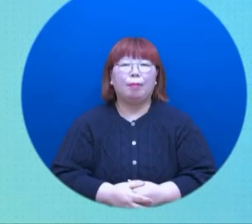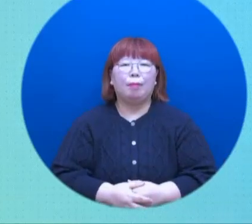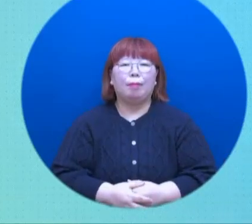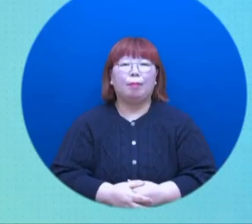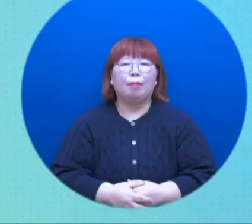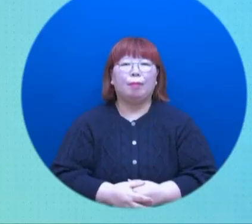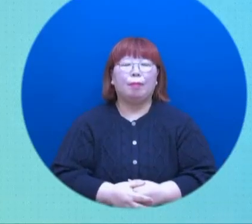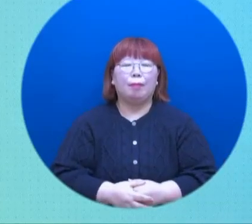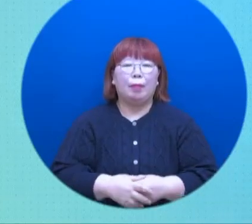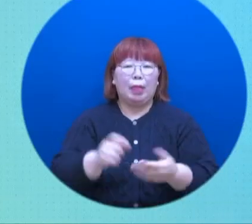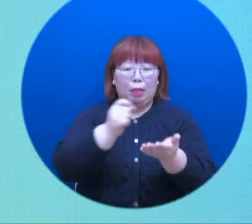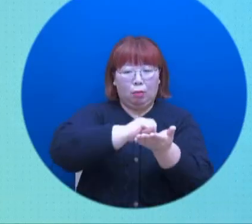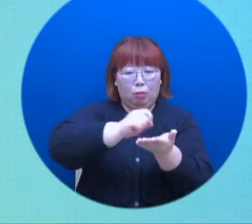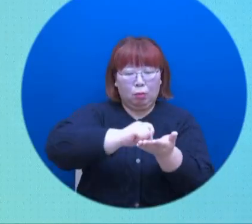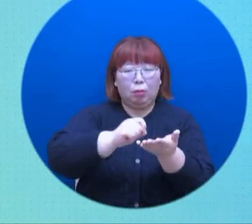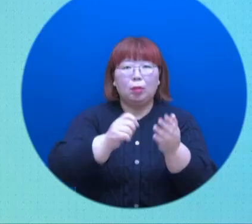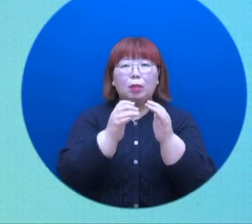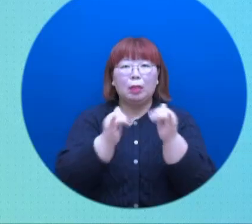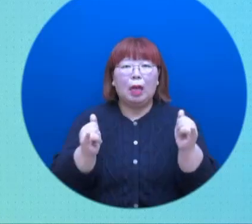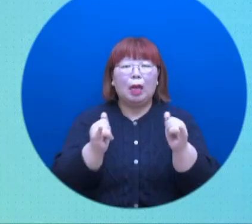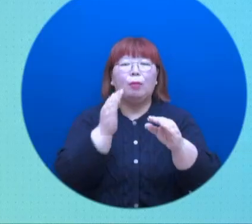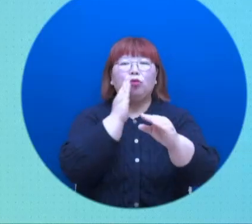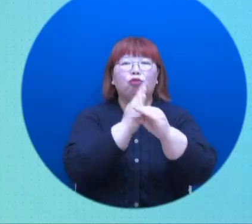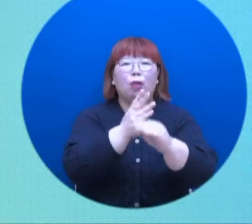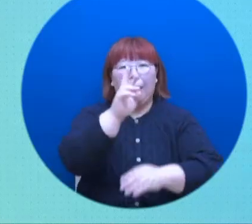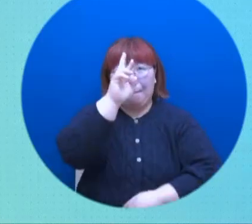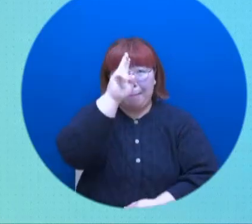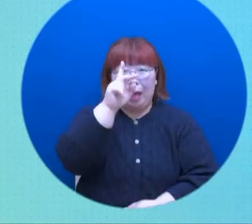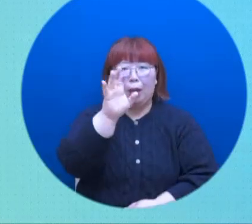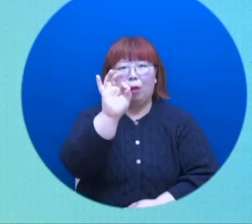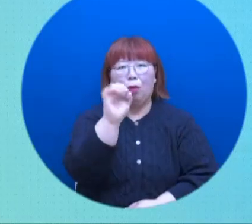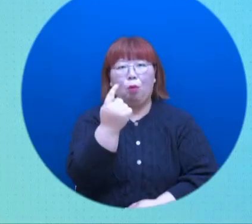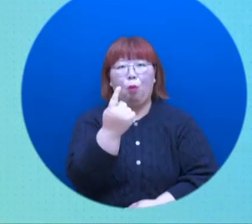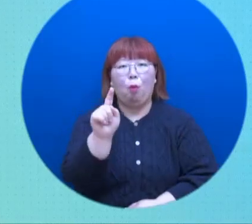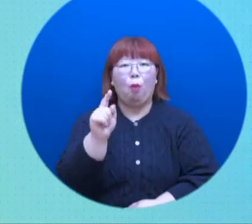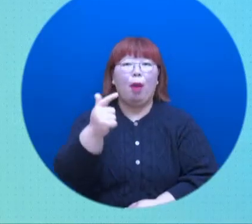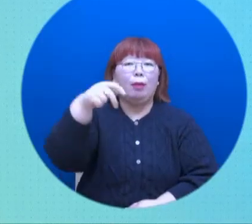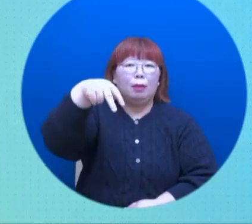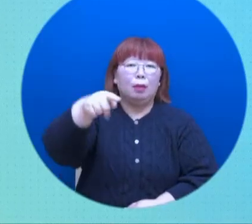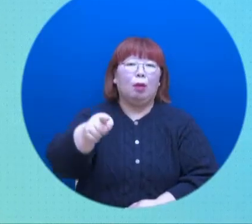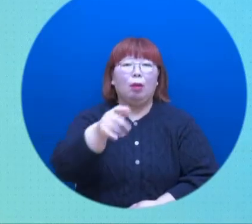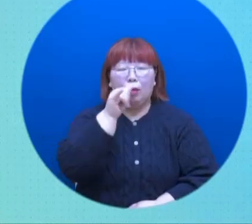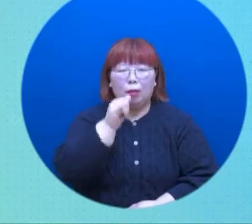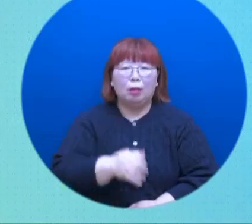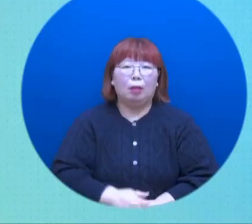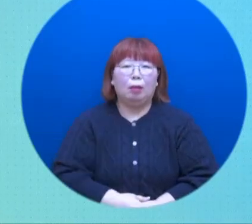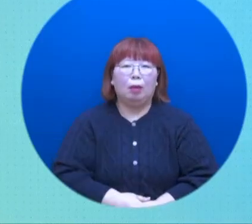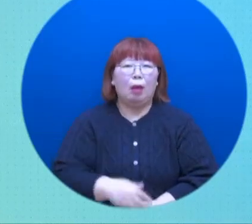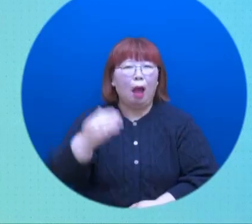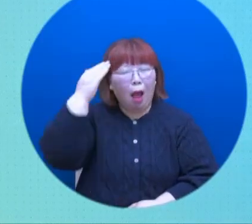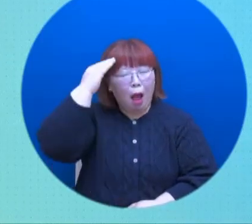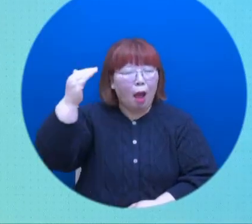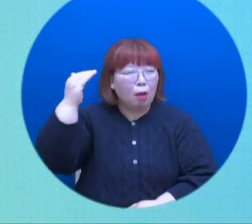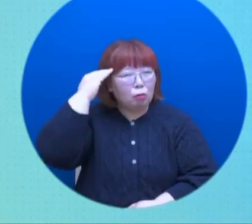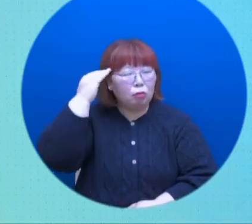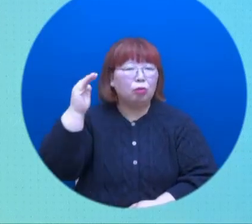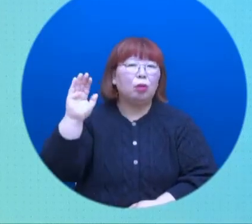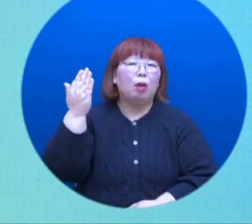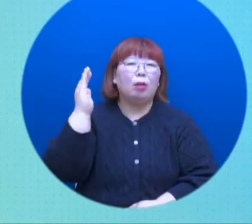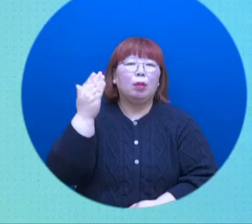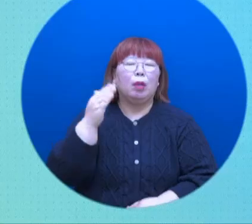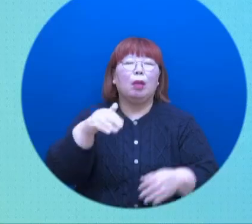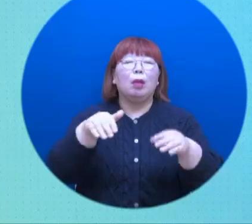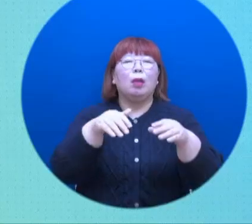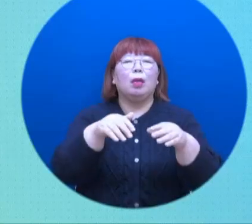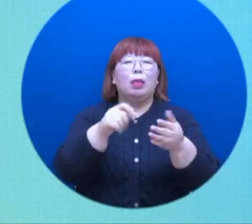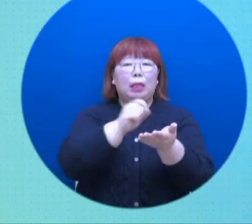소설가 중에서 박완서라는 분이 계십니다. 이 한국의 현대 문학의